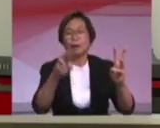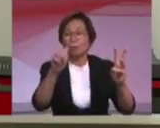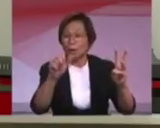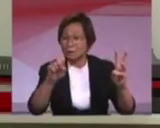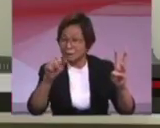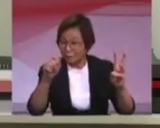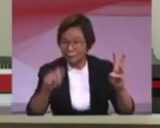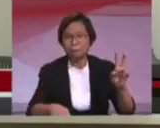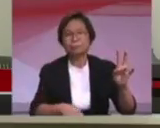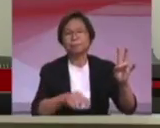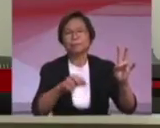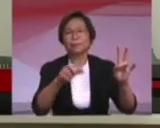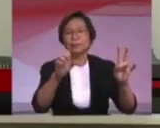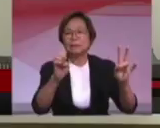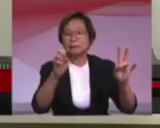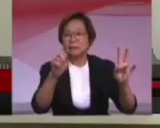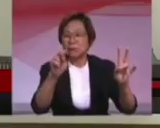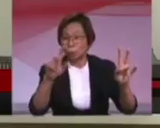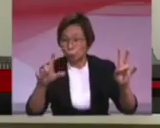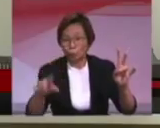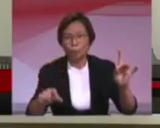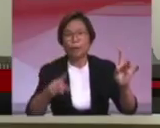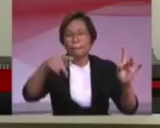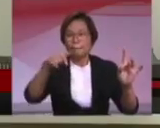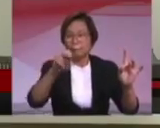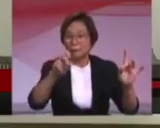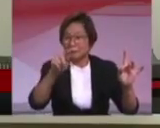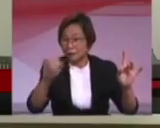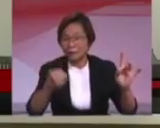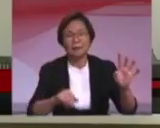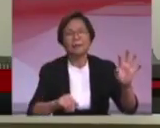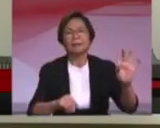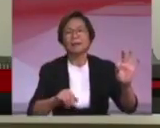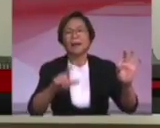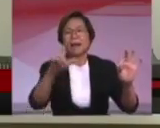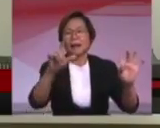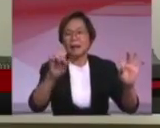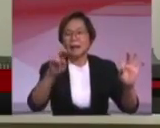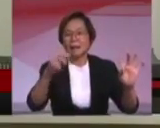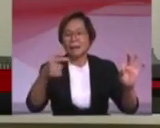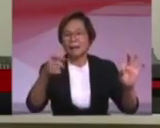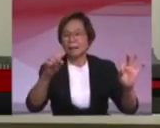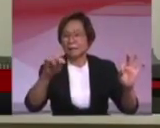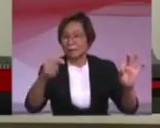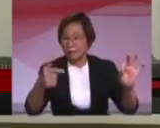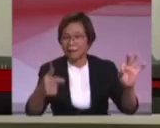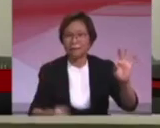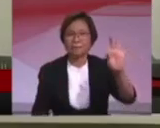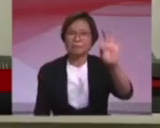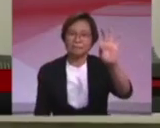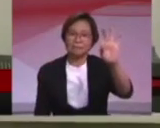Rasah, Setul, Pantai dan Lenggeng. Saya